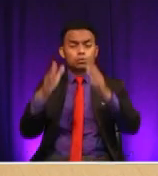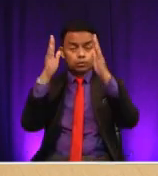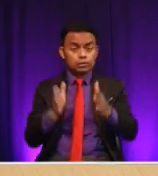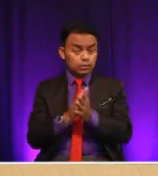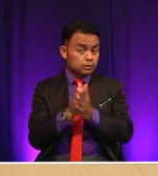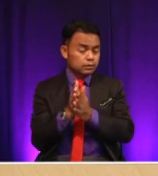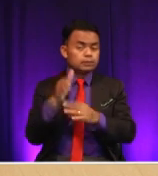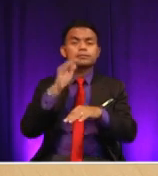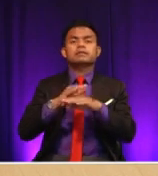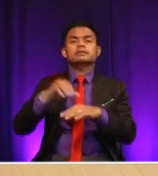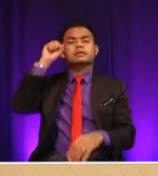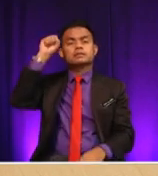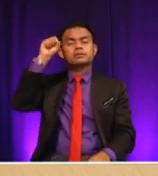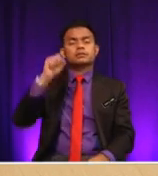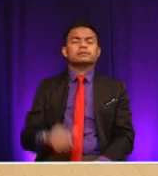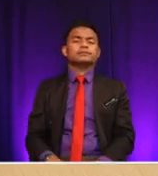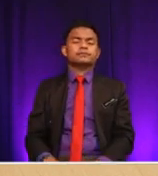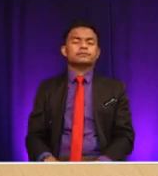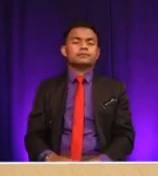yaitu nilai kerajinan